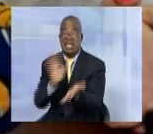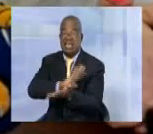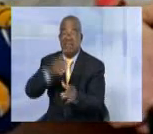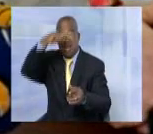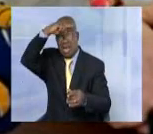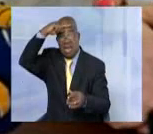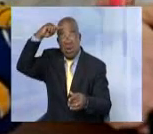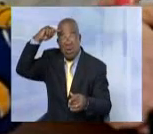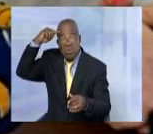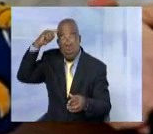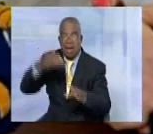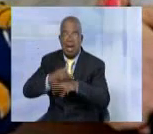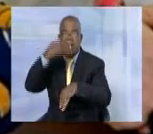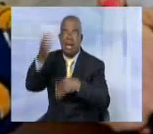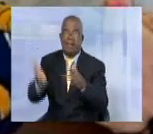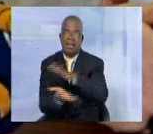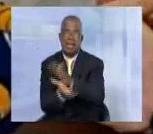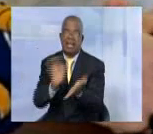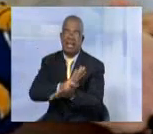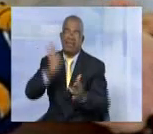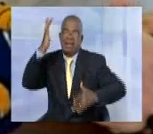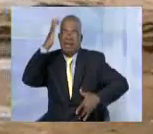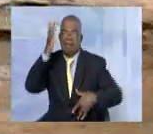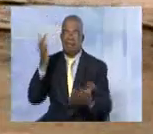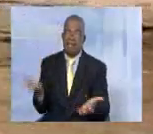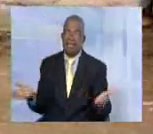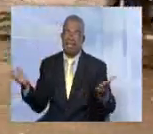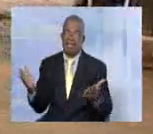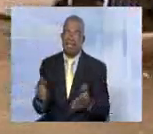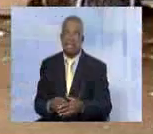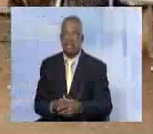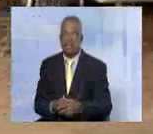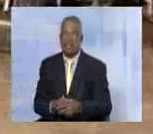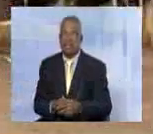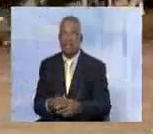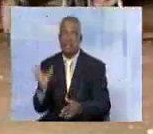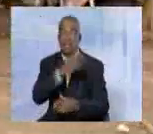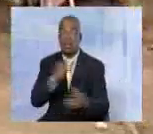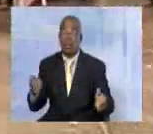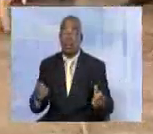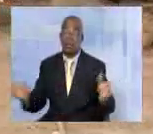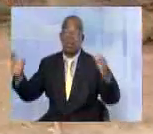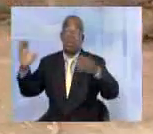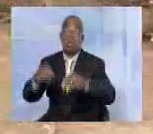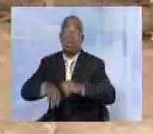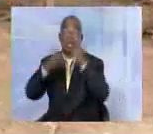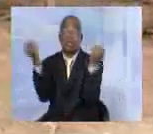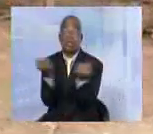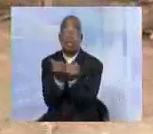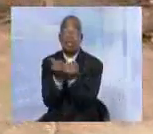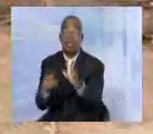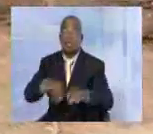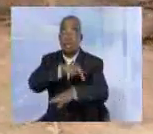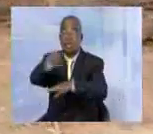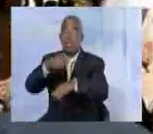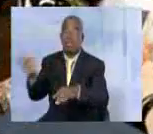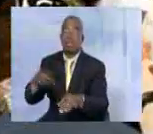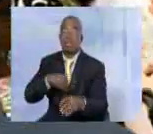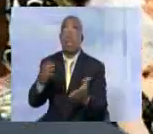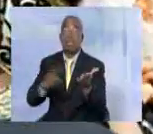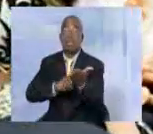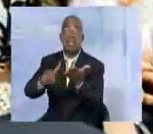plus tard fait ces taches noires qui vont devenir plus tard des cancers de peau. La Coalition nationale des albinos de Guinée organise des